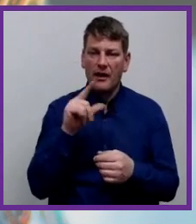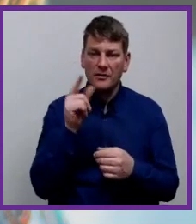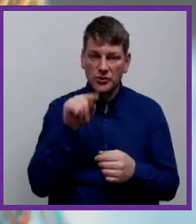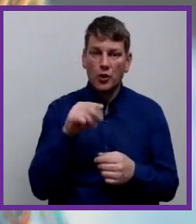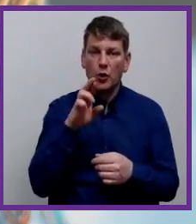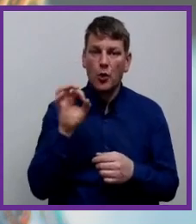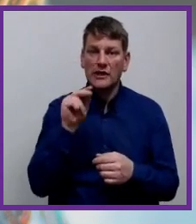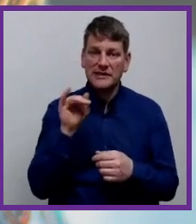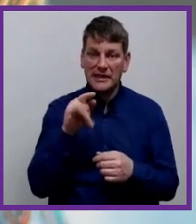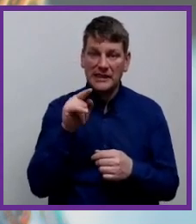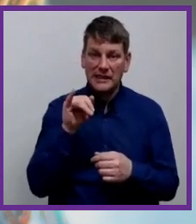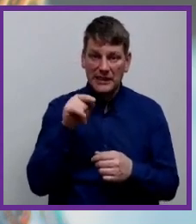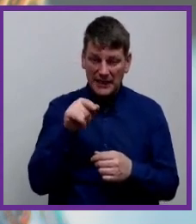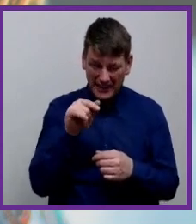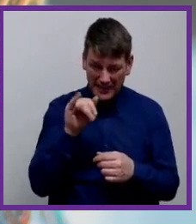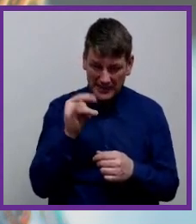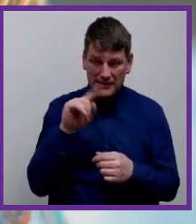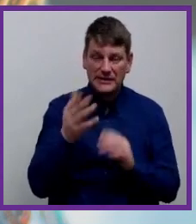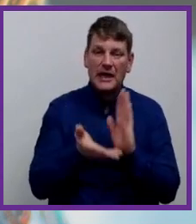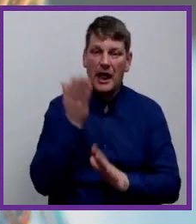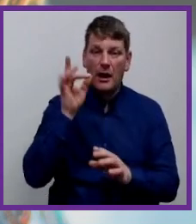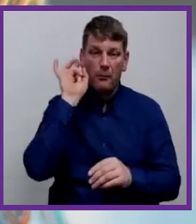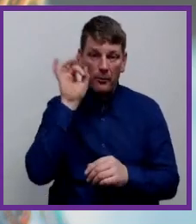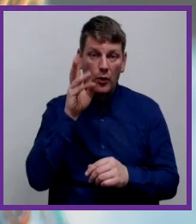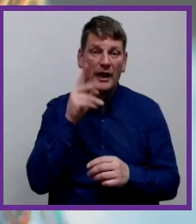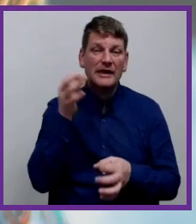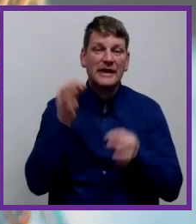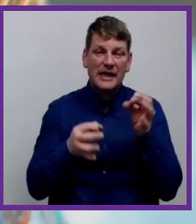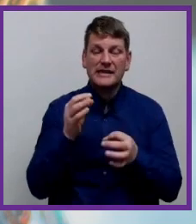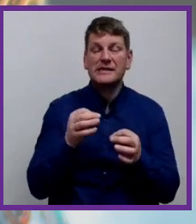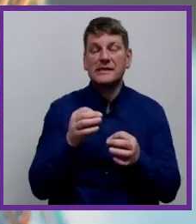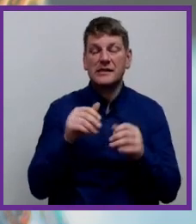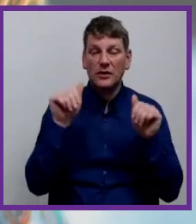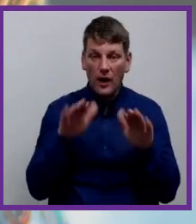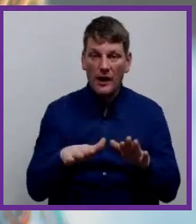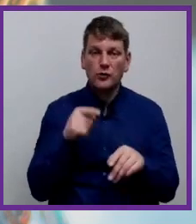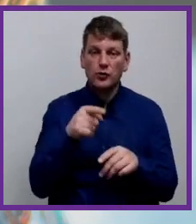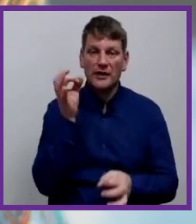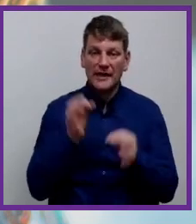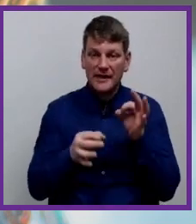ne tikai popularitāte viņam, bet tiesa nolēma šo tiesas